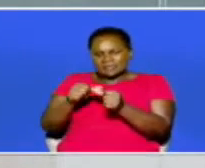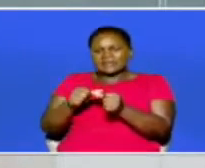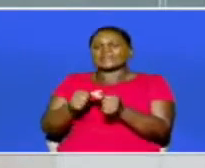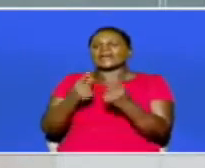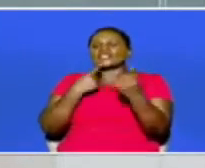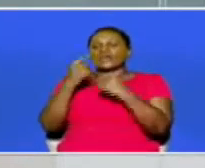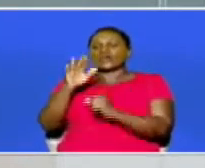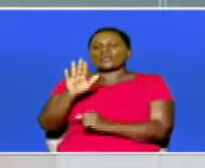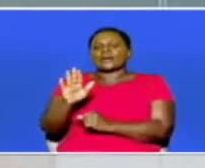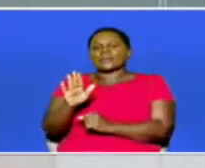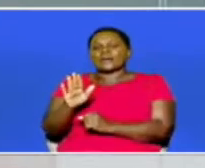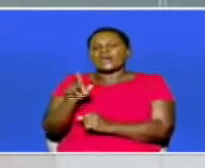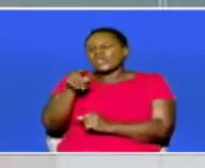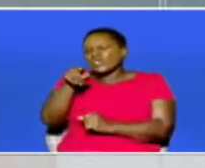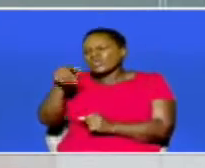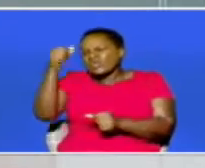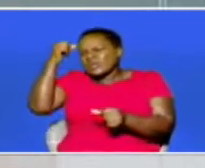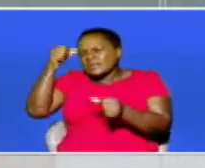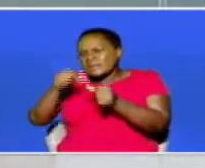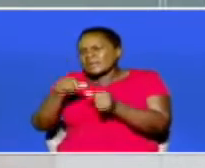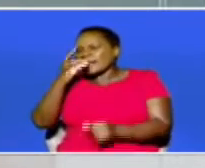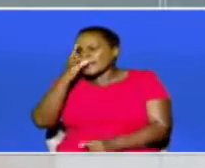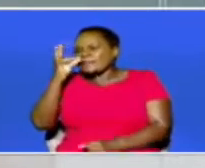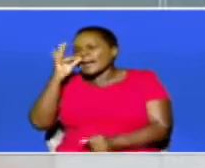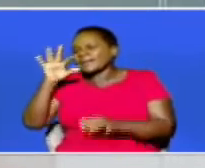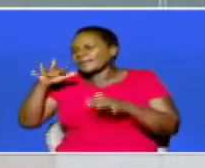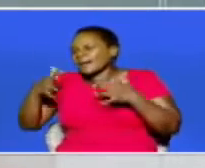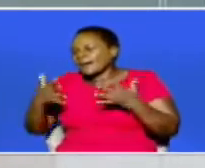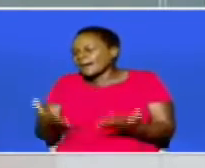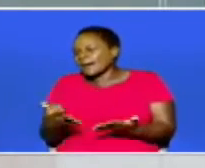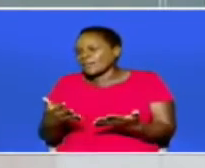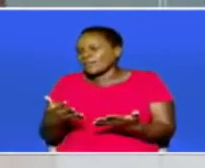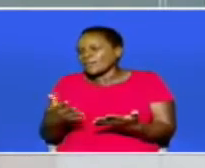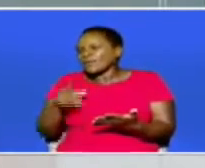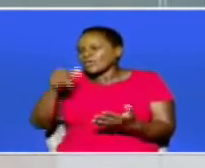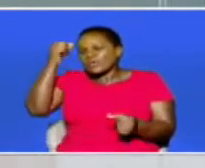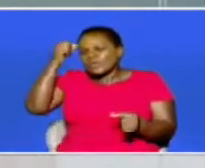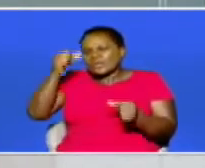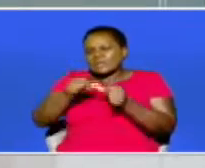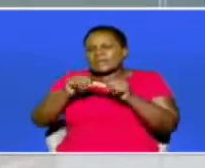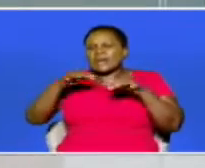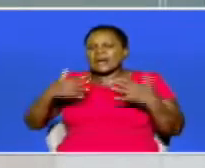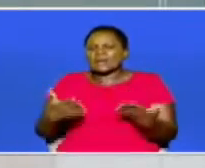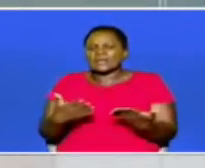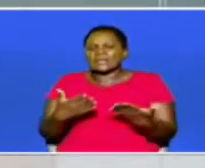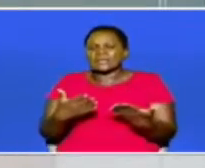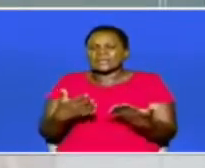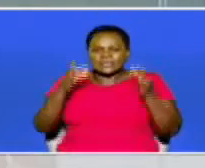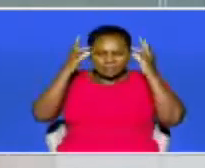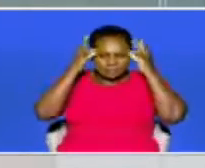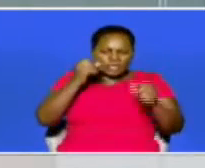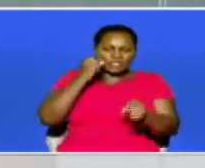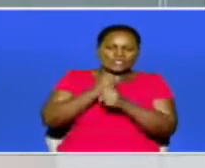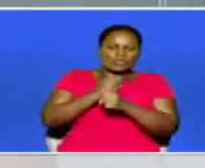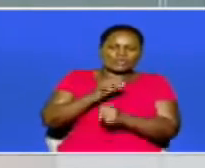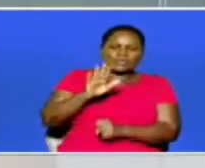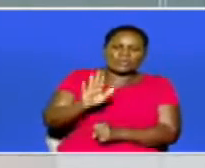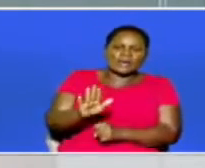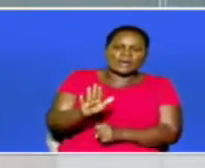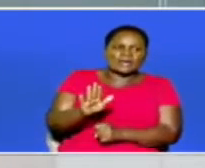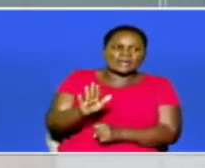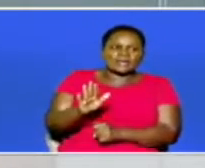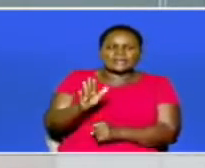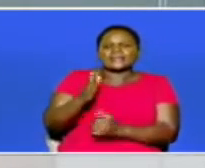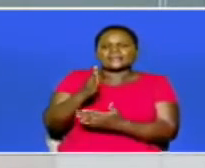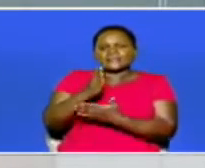kauli hizo. Sijui binafsi utamkumbuka kwa kipi? Ni nini ambacho kinakukumbusha yeye? Ni hizo kauli, ni utendakazi wake?